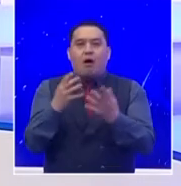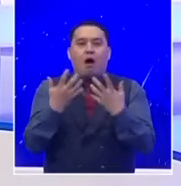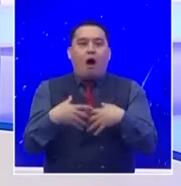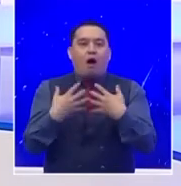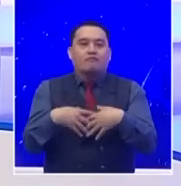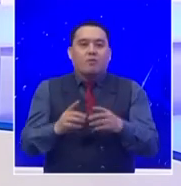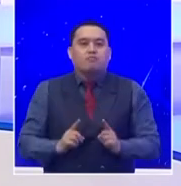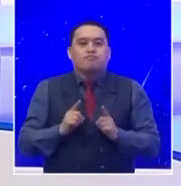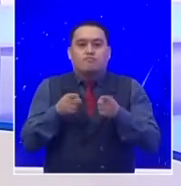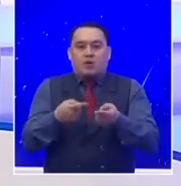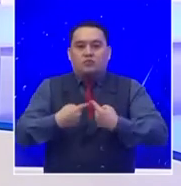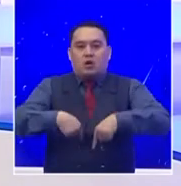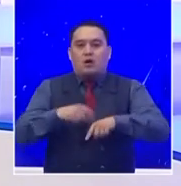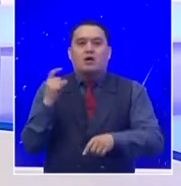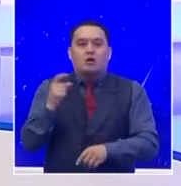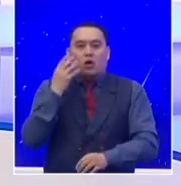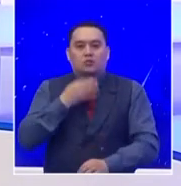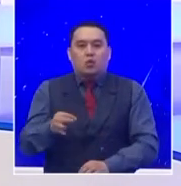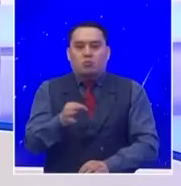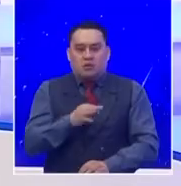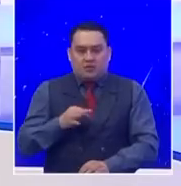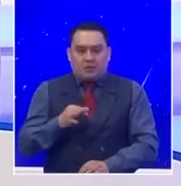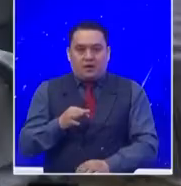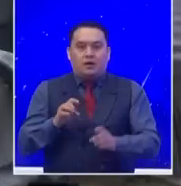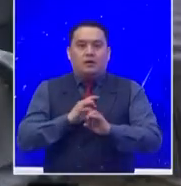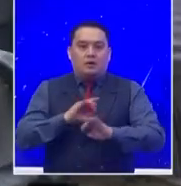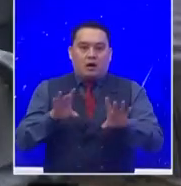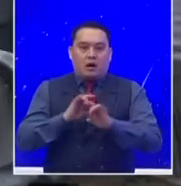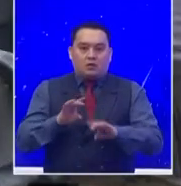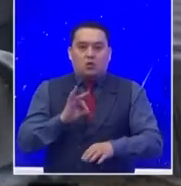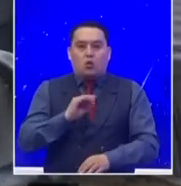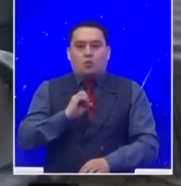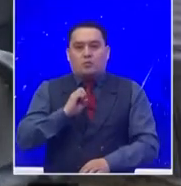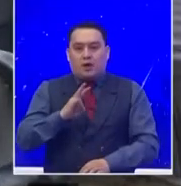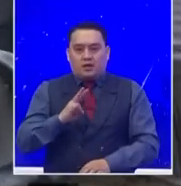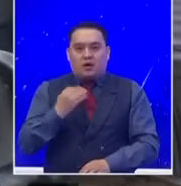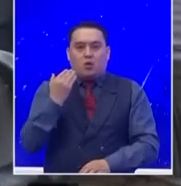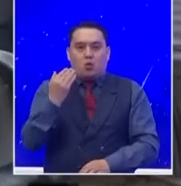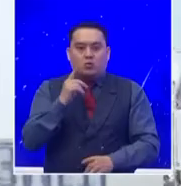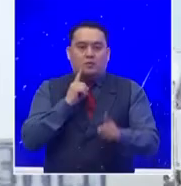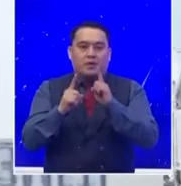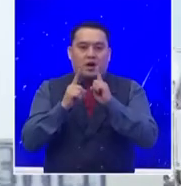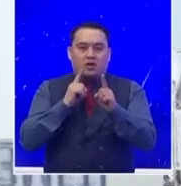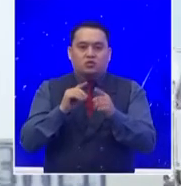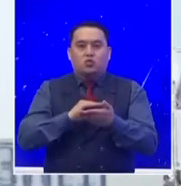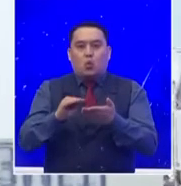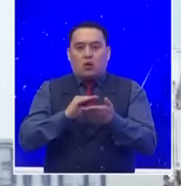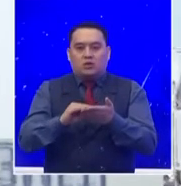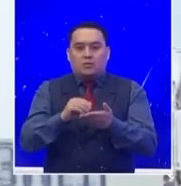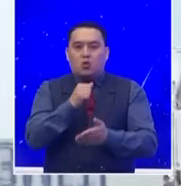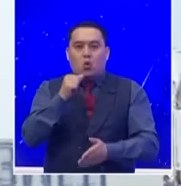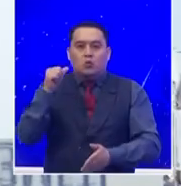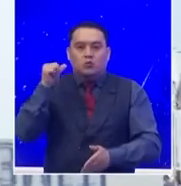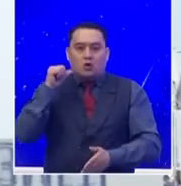будут поступать в Департамент экологии по Алматинской области. Об этом рассказал глава ведомства Орман Акозиев на брифинге с представителями СМИ.